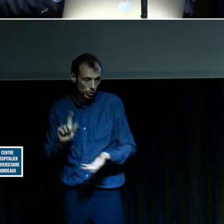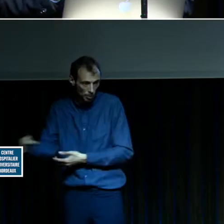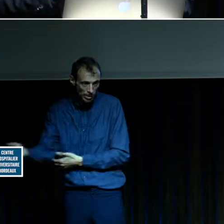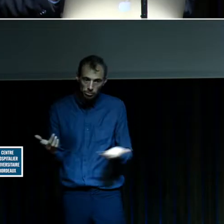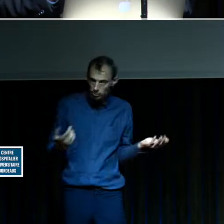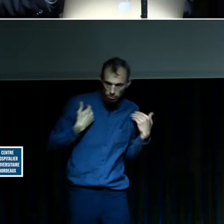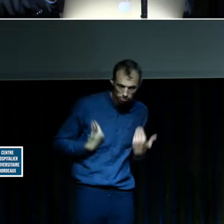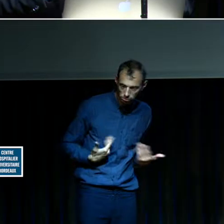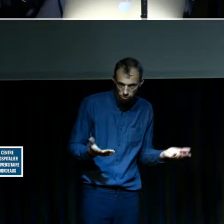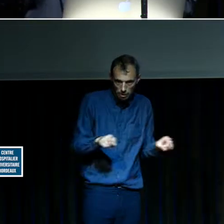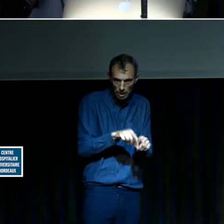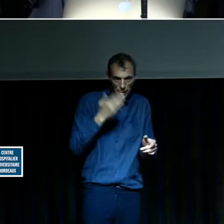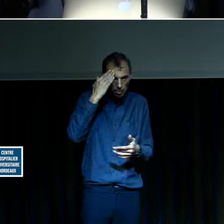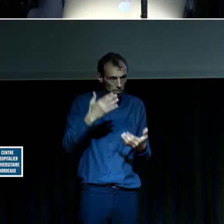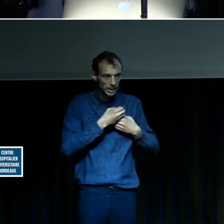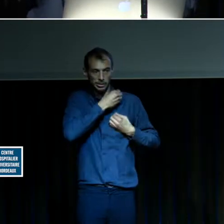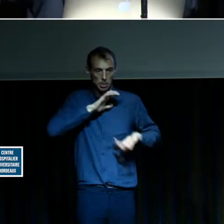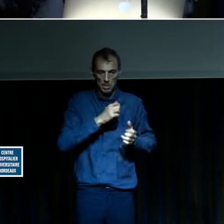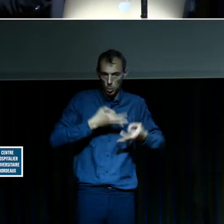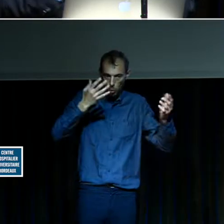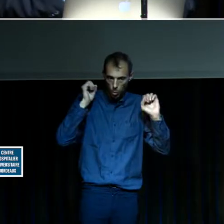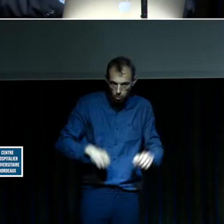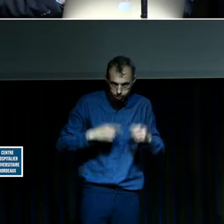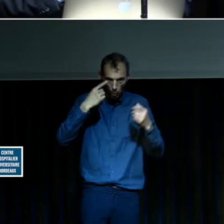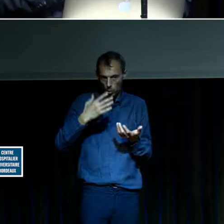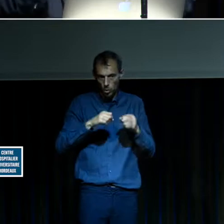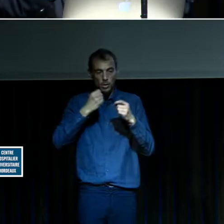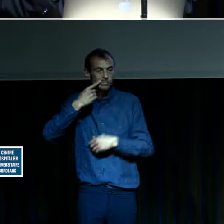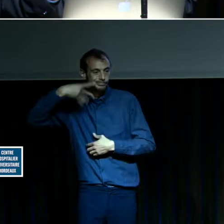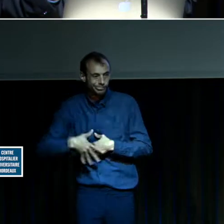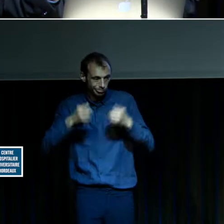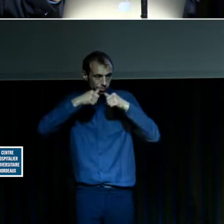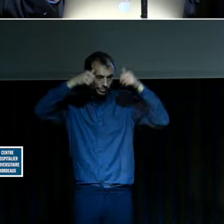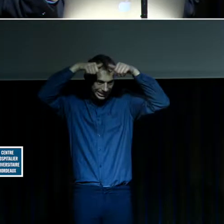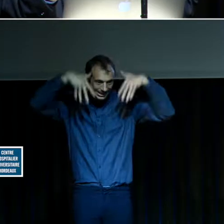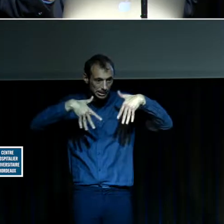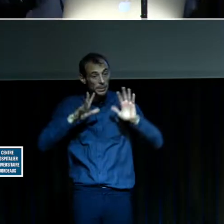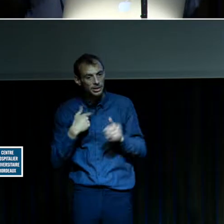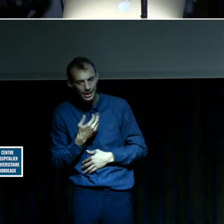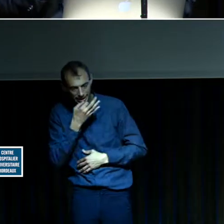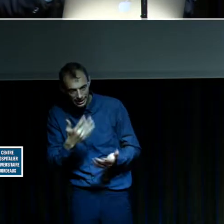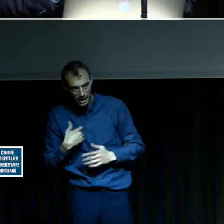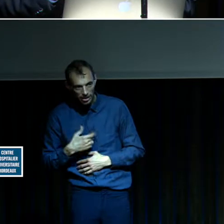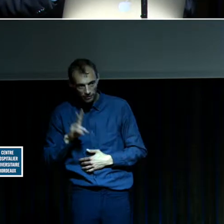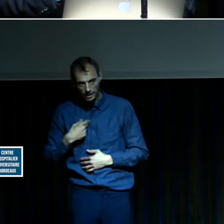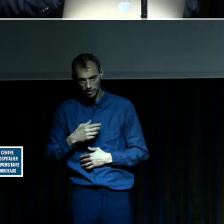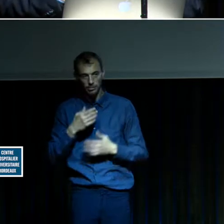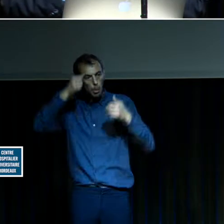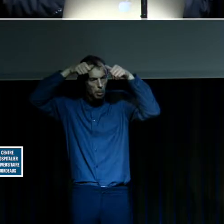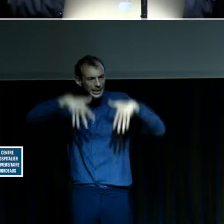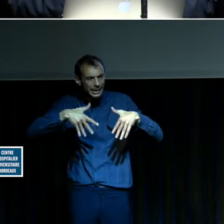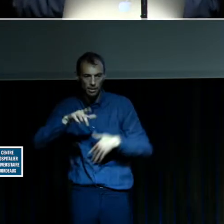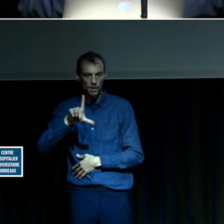risque de saignement, mais je vous ai dit que l'hémorragie ne représente que 20% de l'ensemble des AVC. Et comment expliquer que l'on